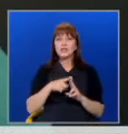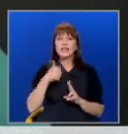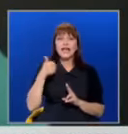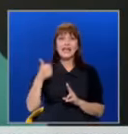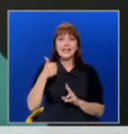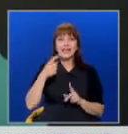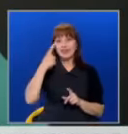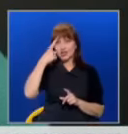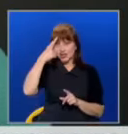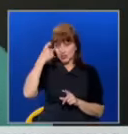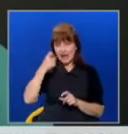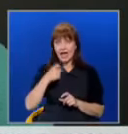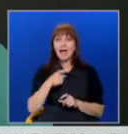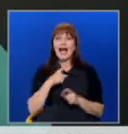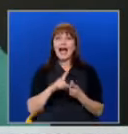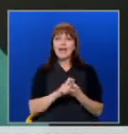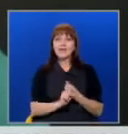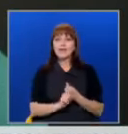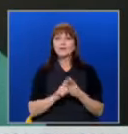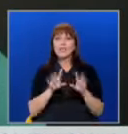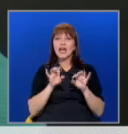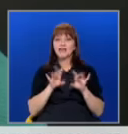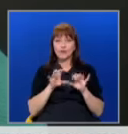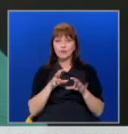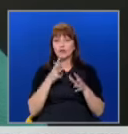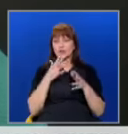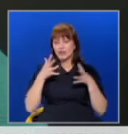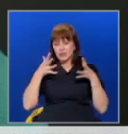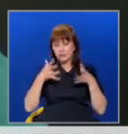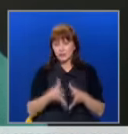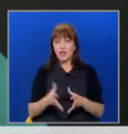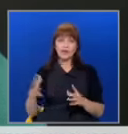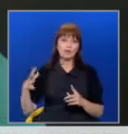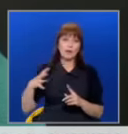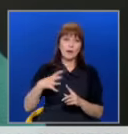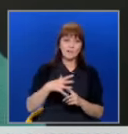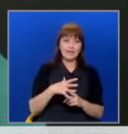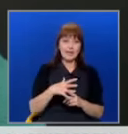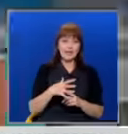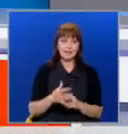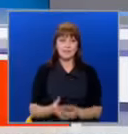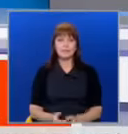на Чечения Рамзан Кадиров са информирани за бруталната атака.